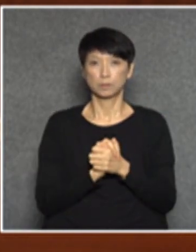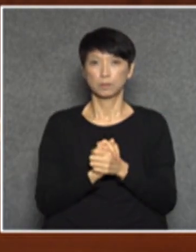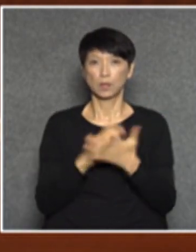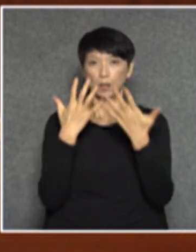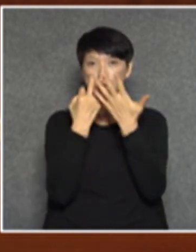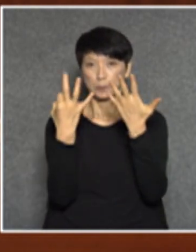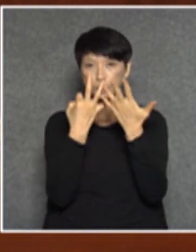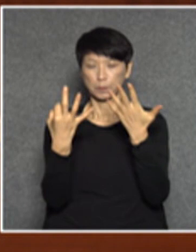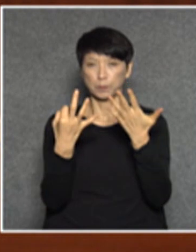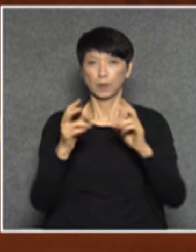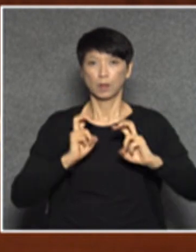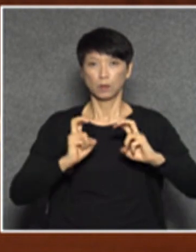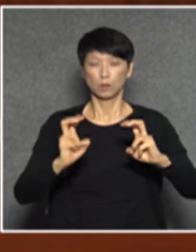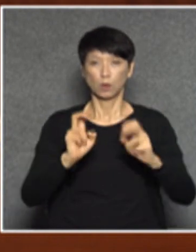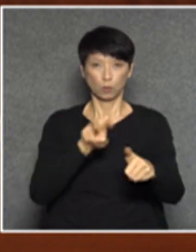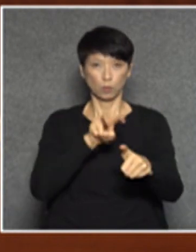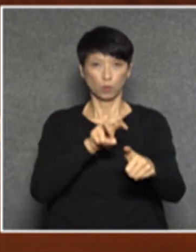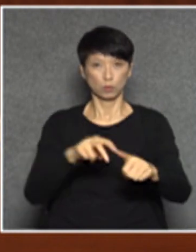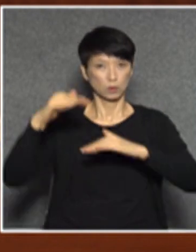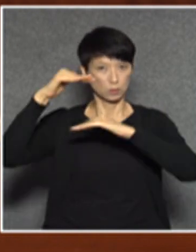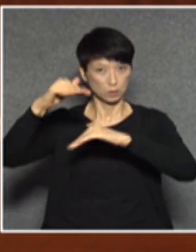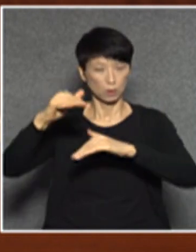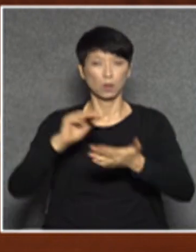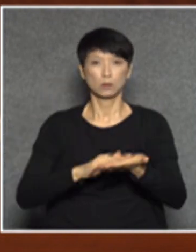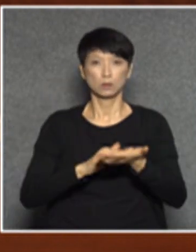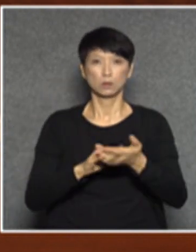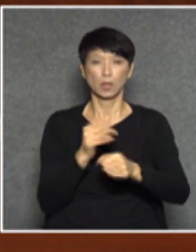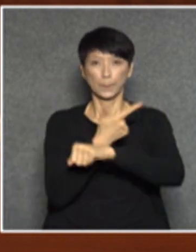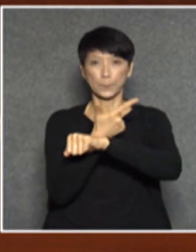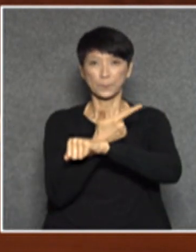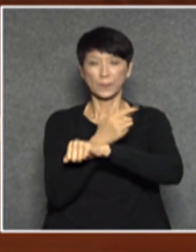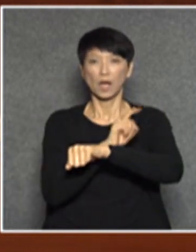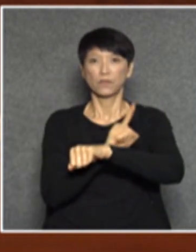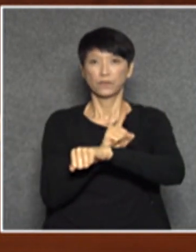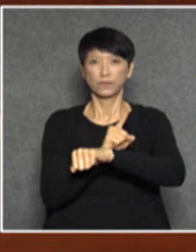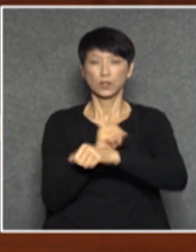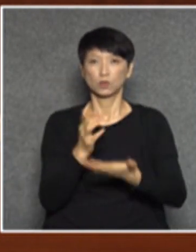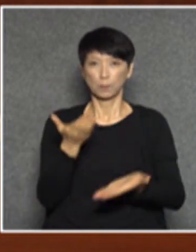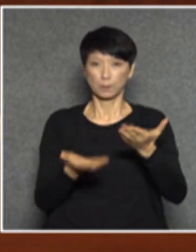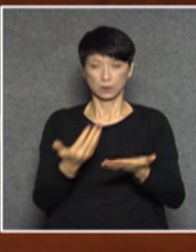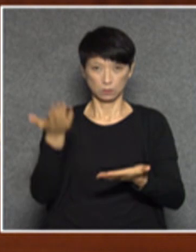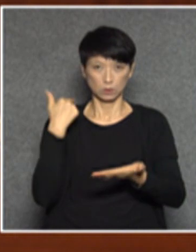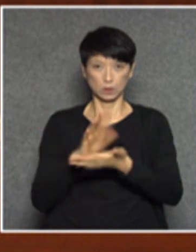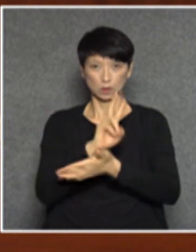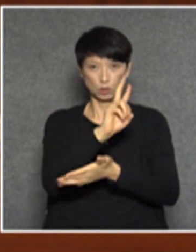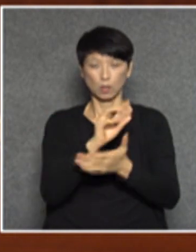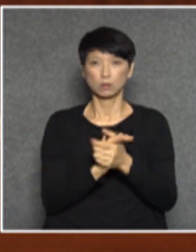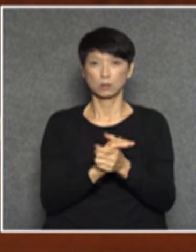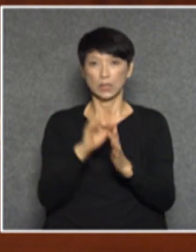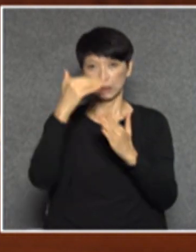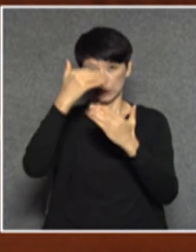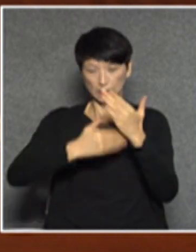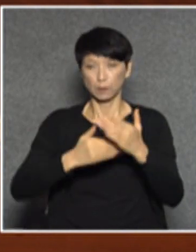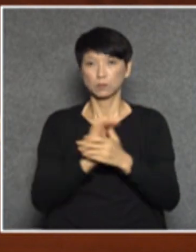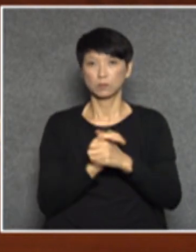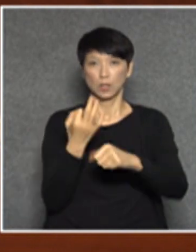港鐵公司控制範圍內的因素，8分鐘以上的服務延誤比過去兩年同期是為少的，31分